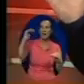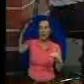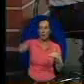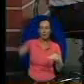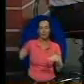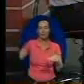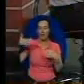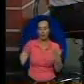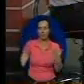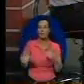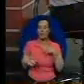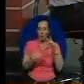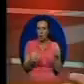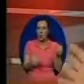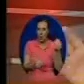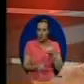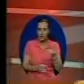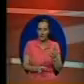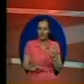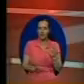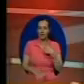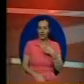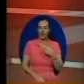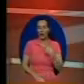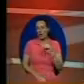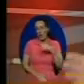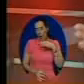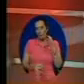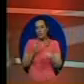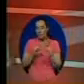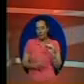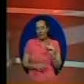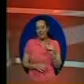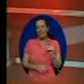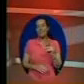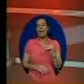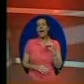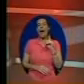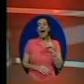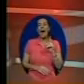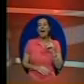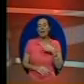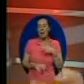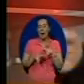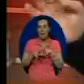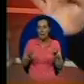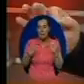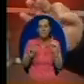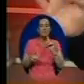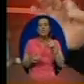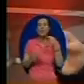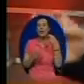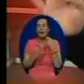אנחנו מצב. אני יכול להוסיף לך עכשיו, אני רוצה להגיד שאני לא משפטן, אני דווקא כן, אבל בפרקטיקה אנחנו מצב נוראי. כל מי